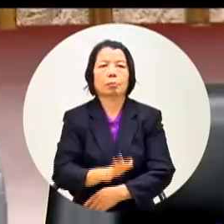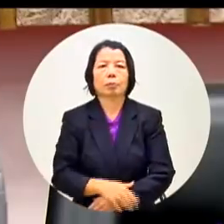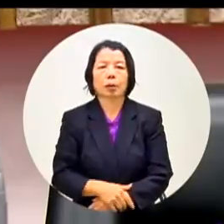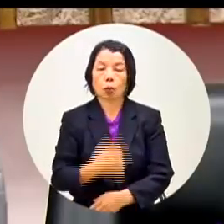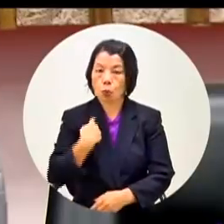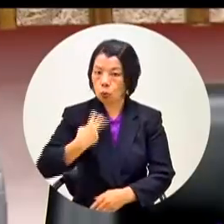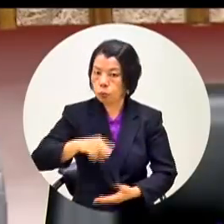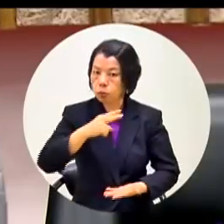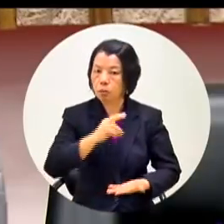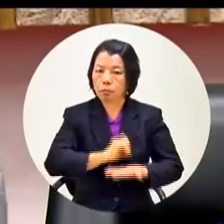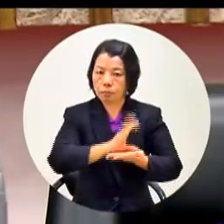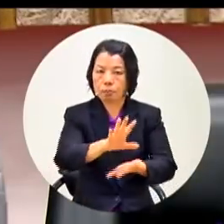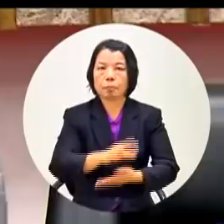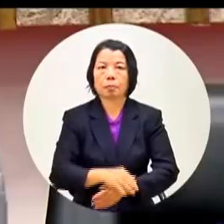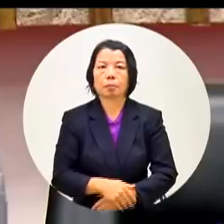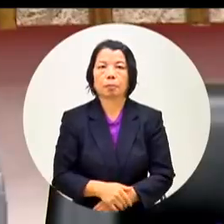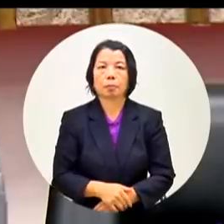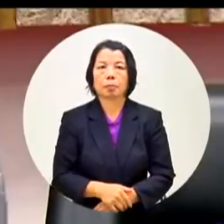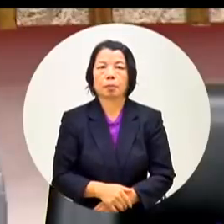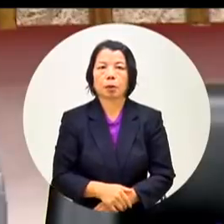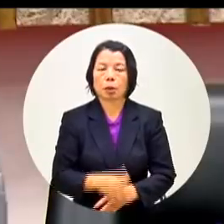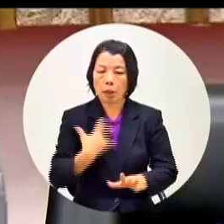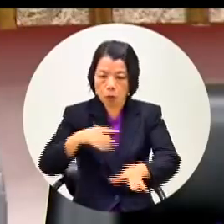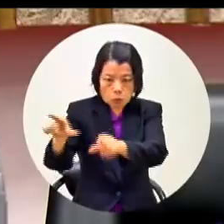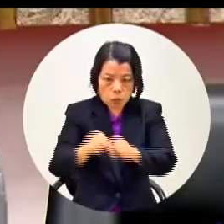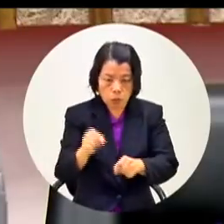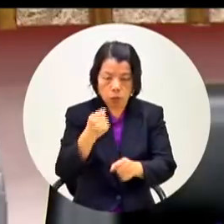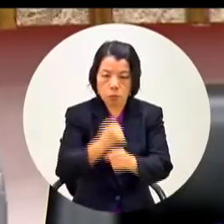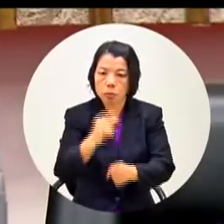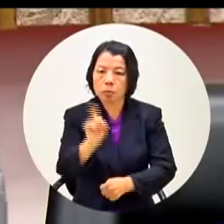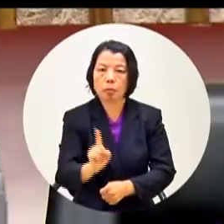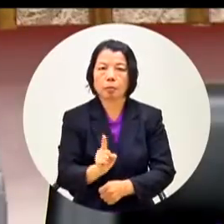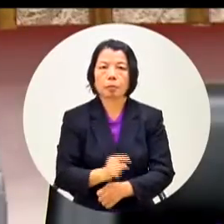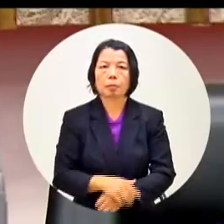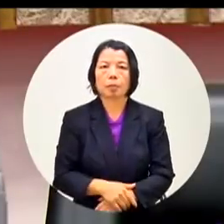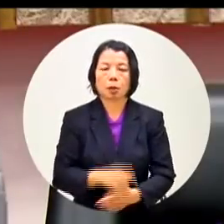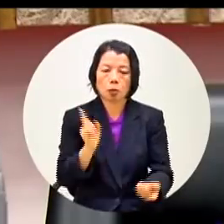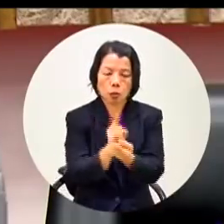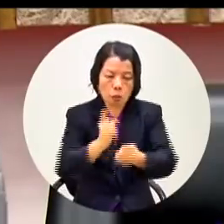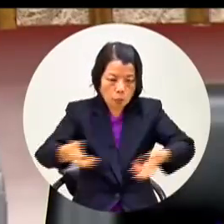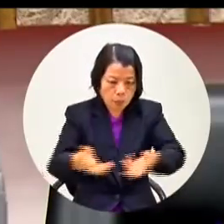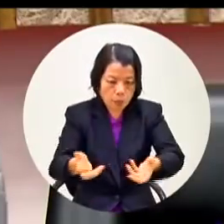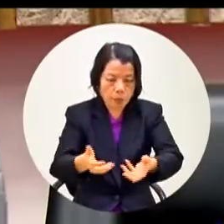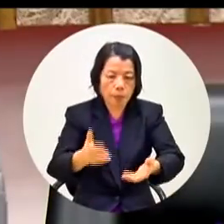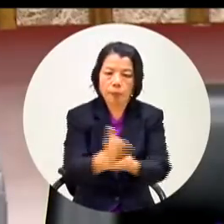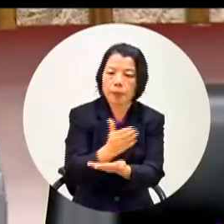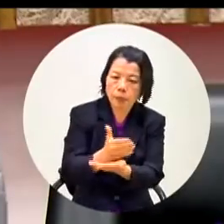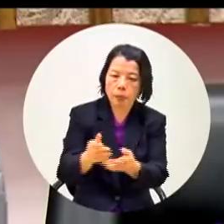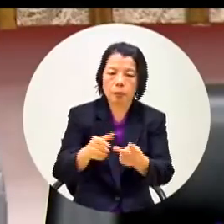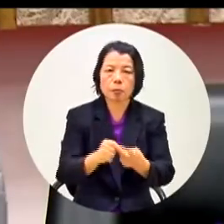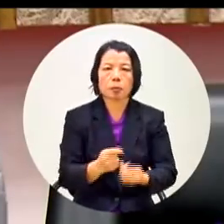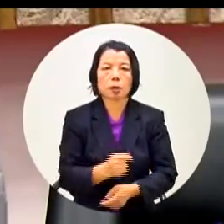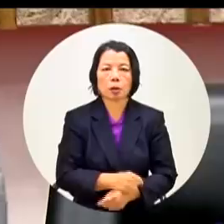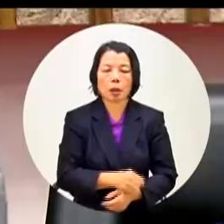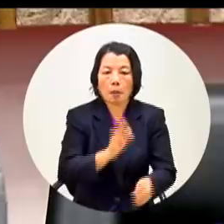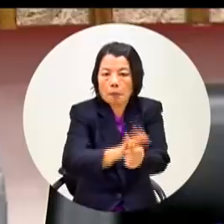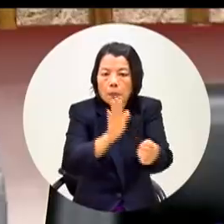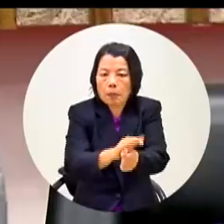根据的做好什么？做好我们的建设评估跟成效的一个分析哈。为什么？